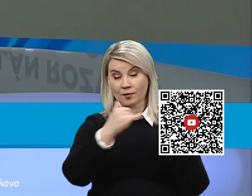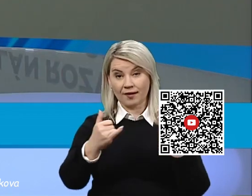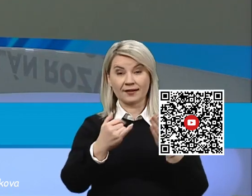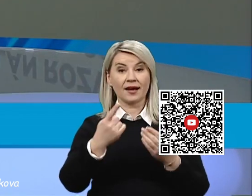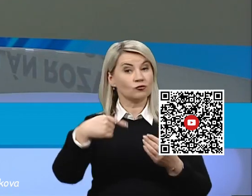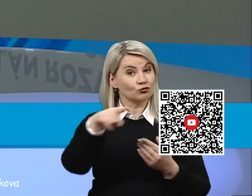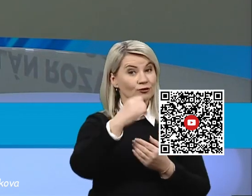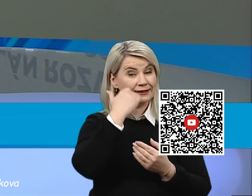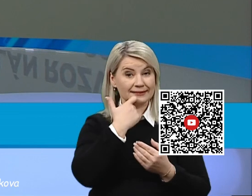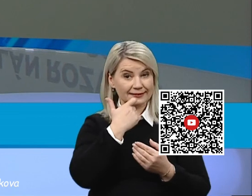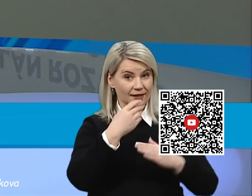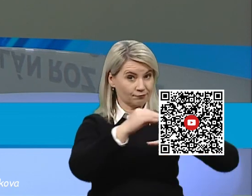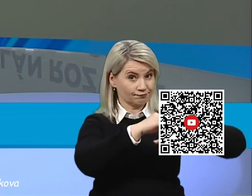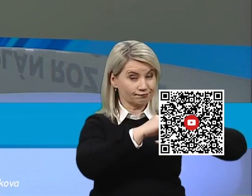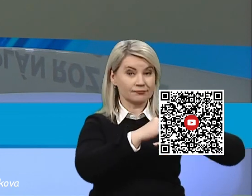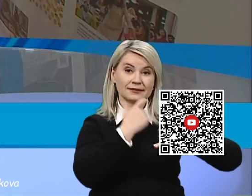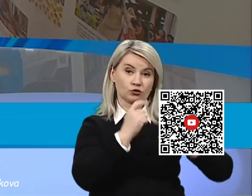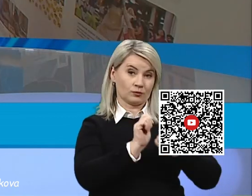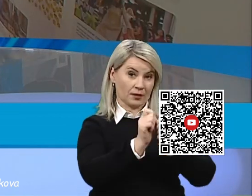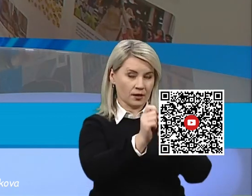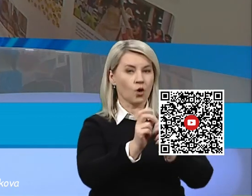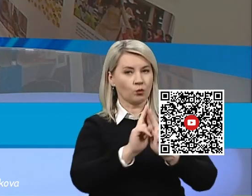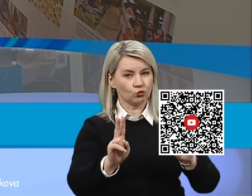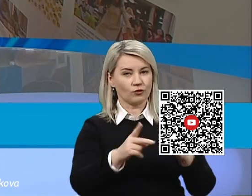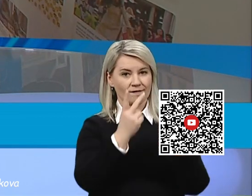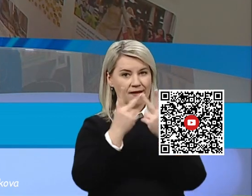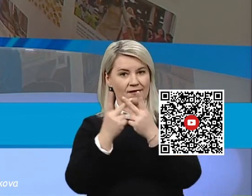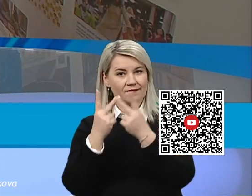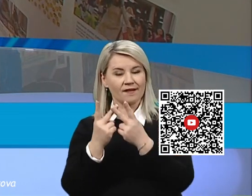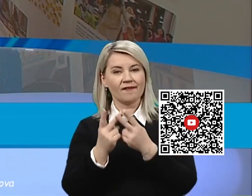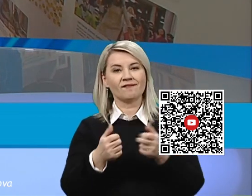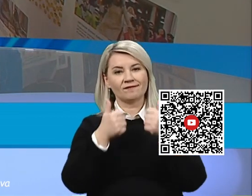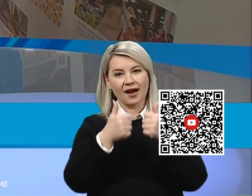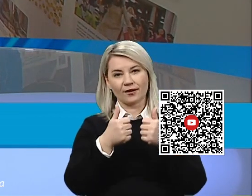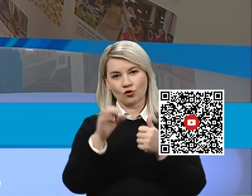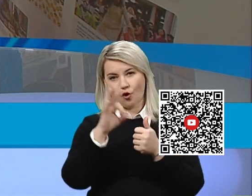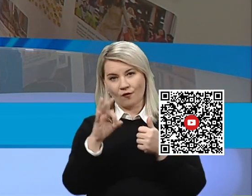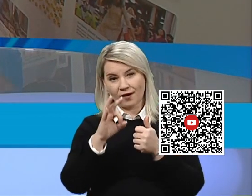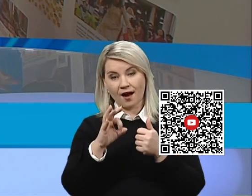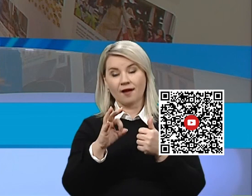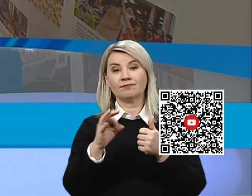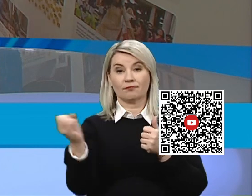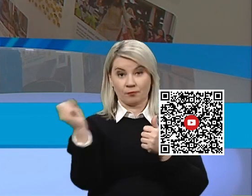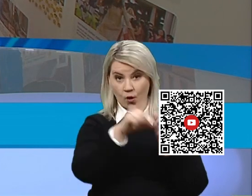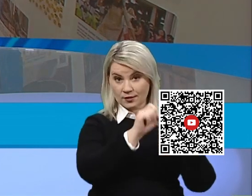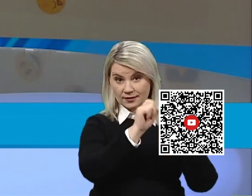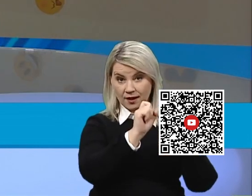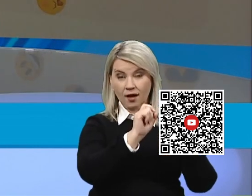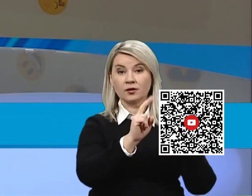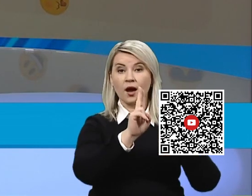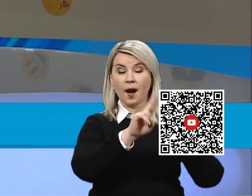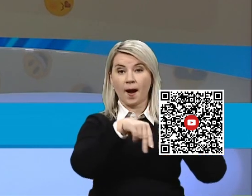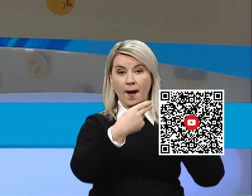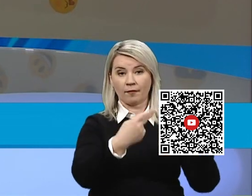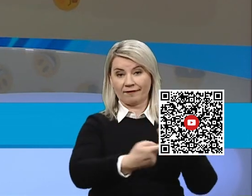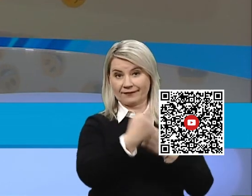obyvatelé vyplněním dotazníku na webu FineOva. Magistrát pak na základě jeho výsledků a názorů dalších osobností rozhodne o